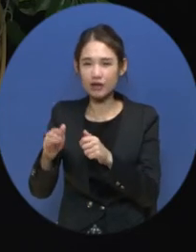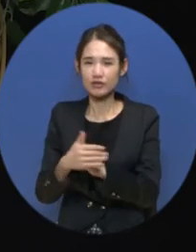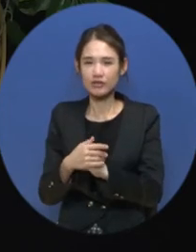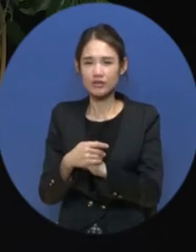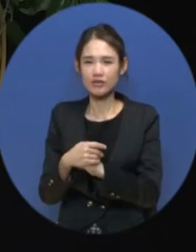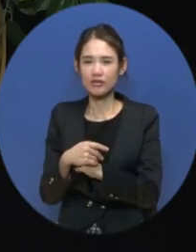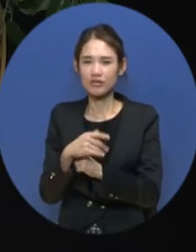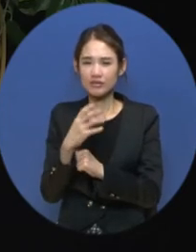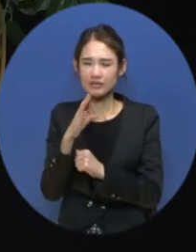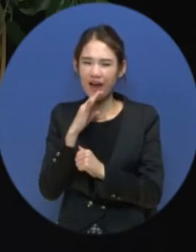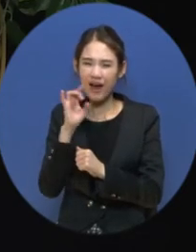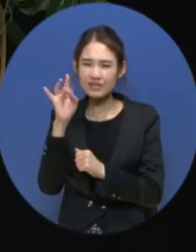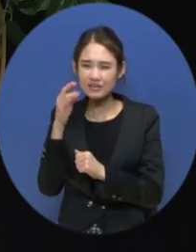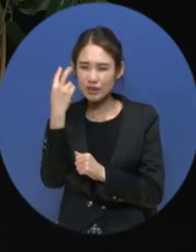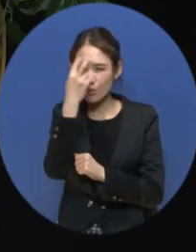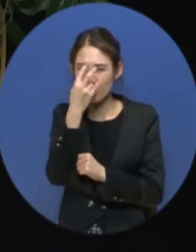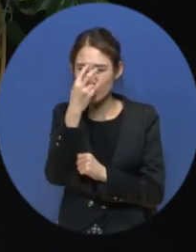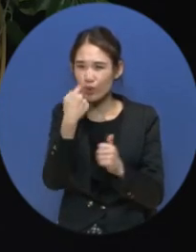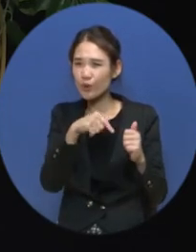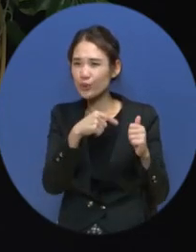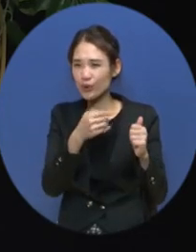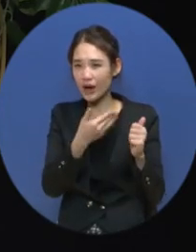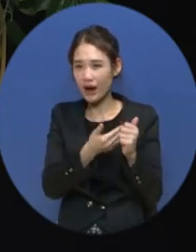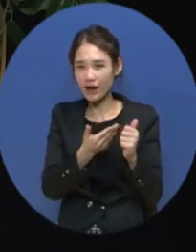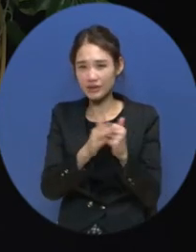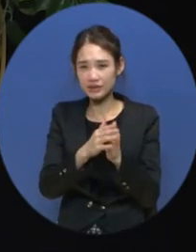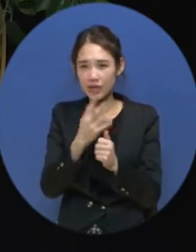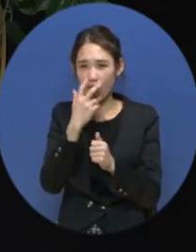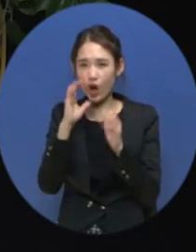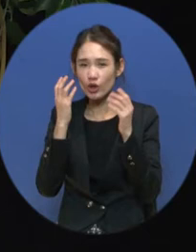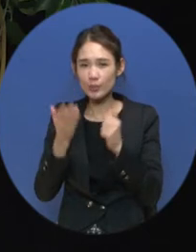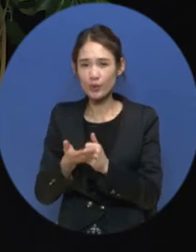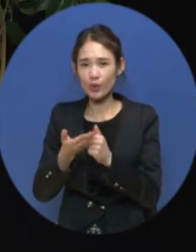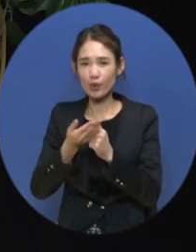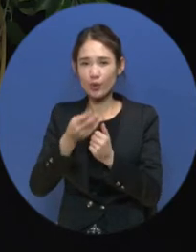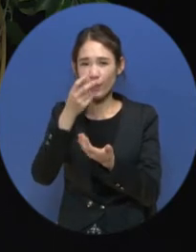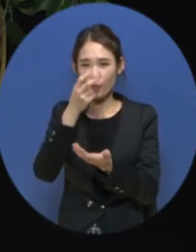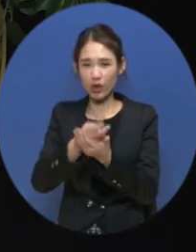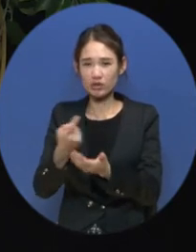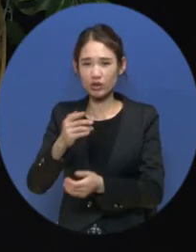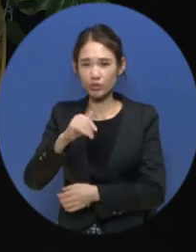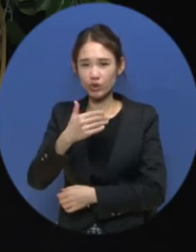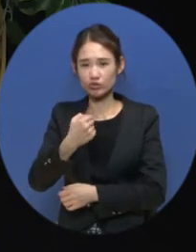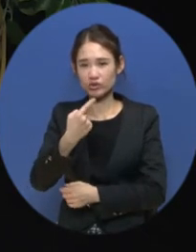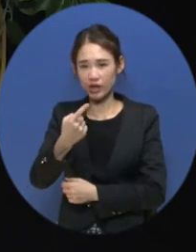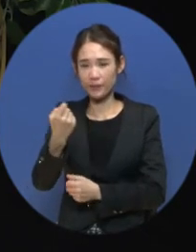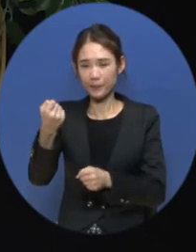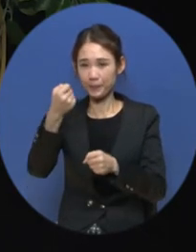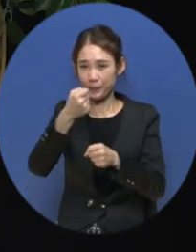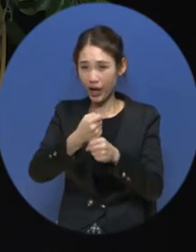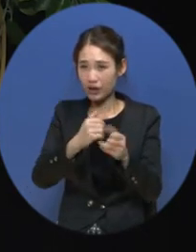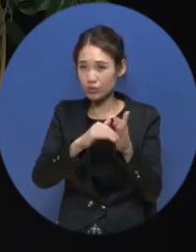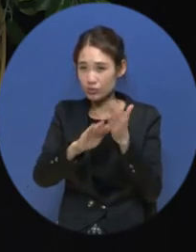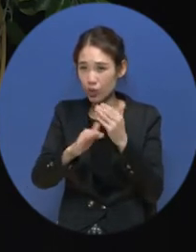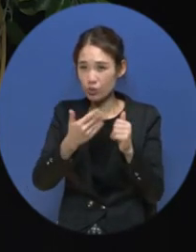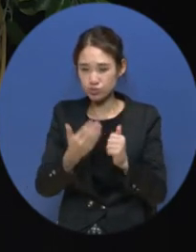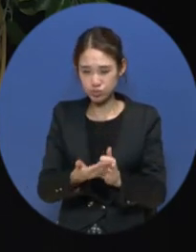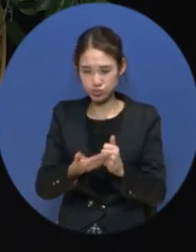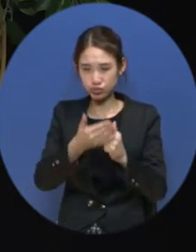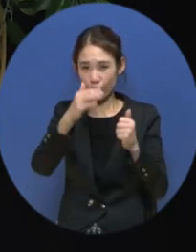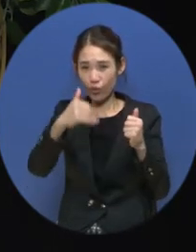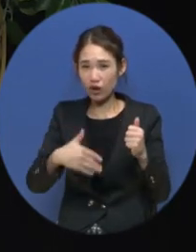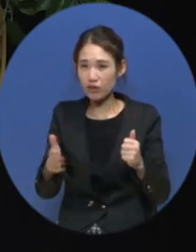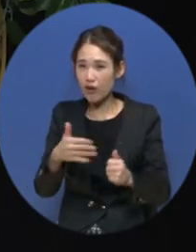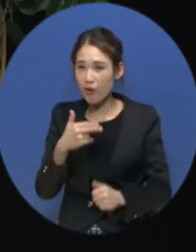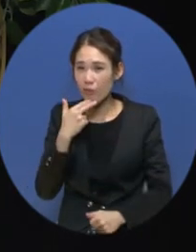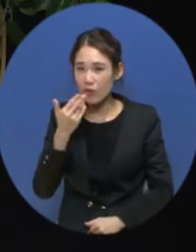사실은 보호하고 교육하는 데 영유아 보육법이 1991년이 만들어지면서 보육과정이 없었는데 2004년